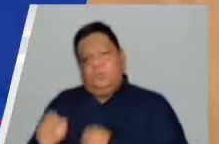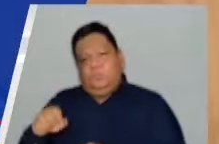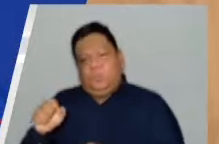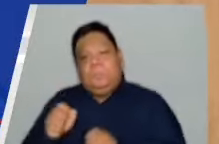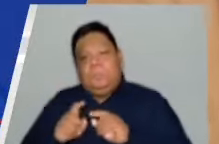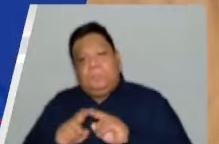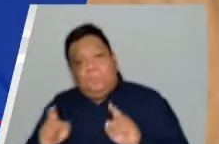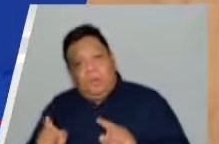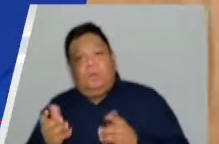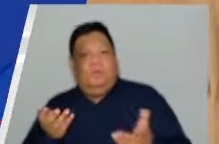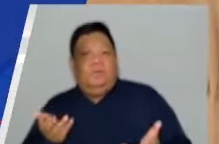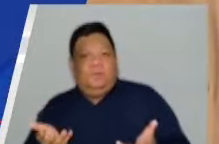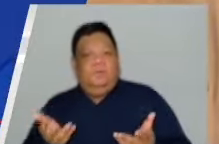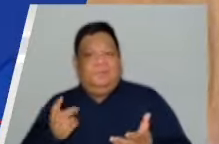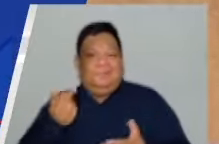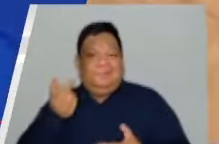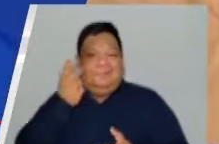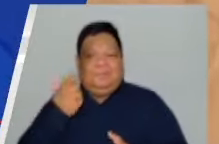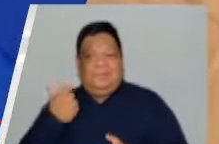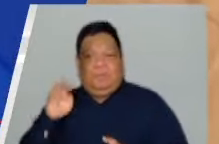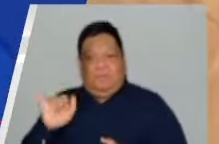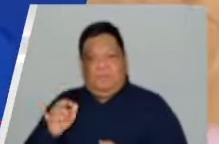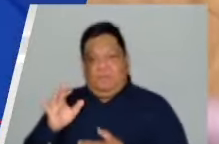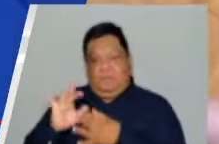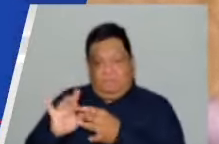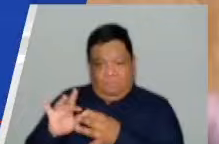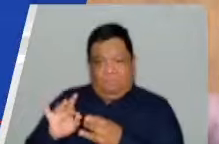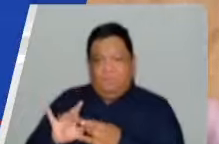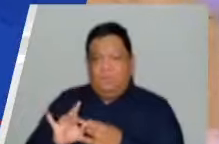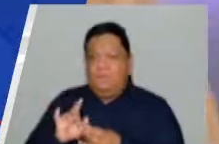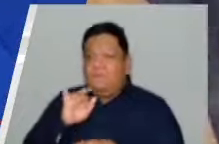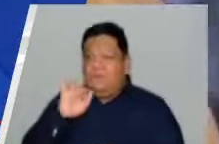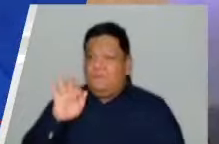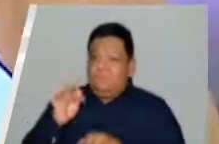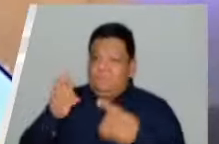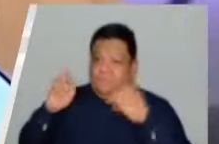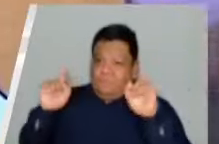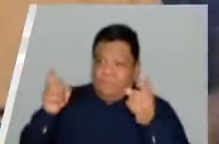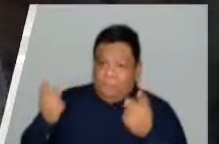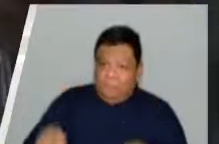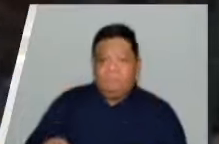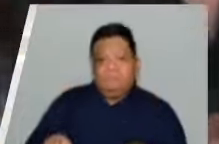nga ng sabi ni Gab, if it happens, sa amin na muna yun.